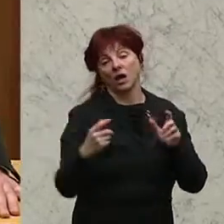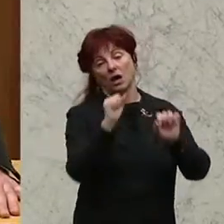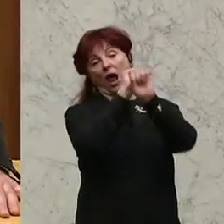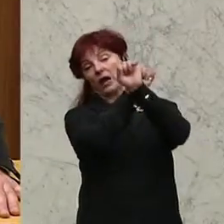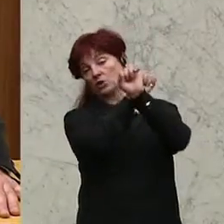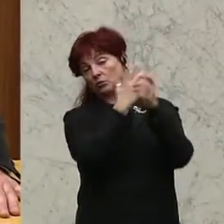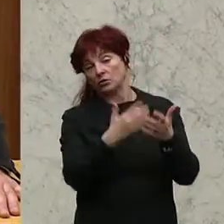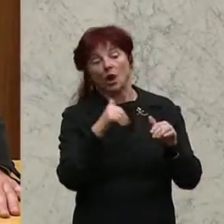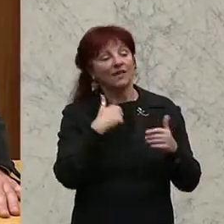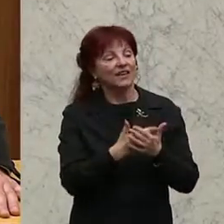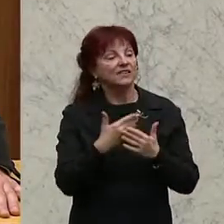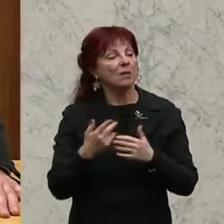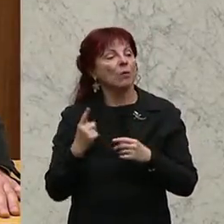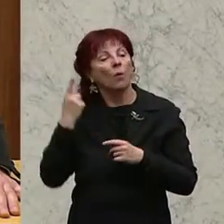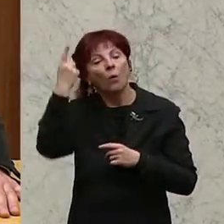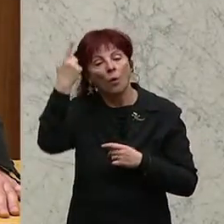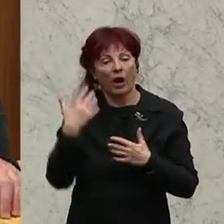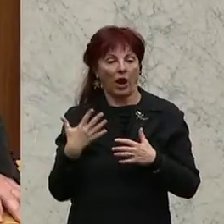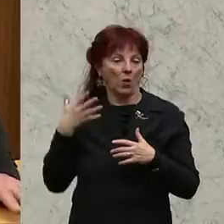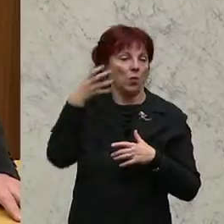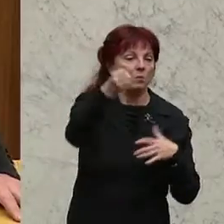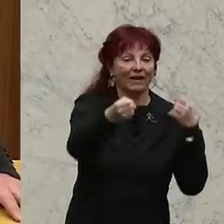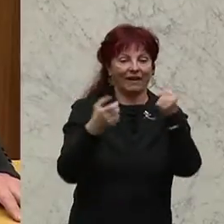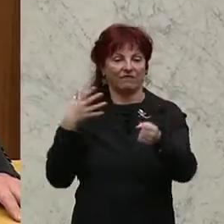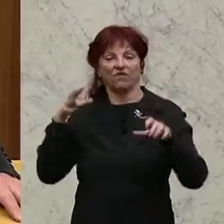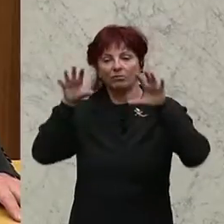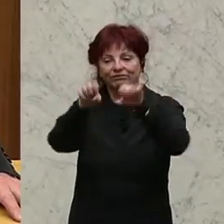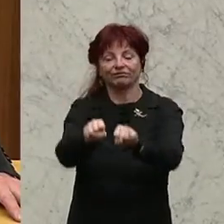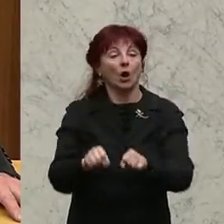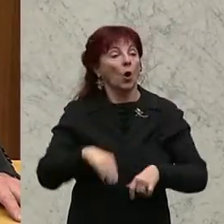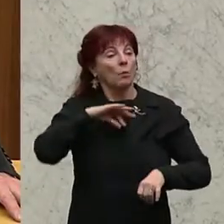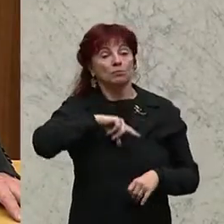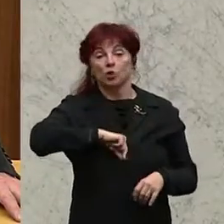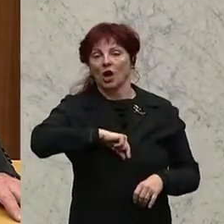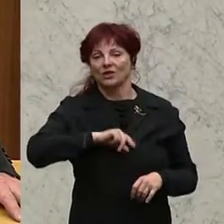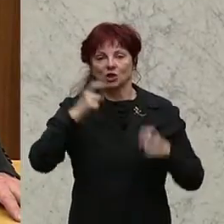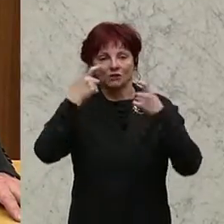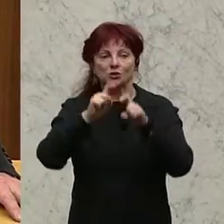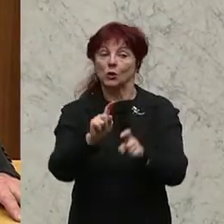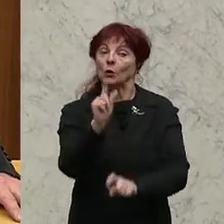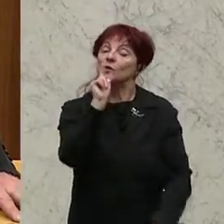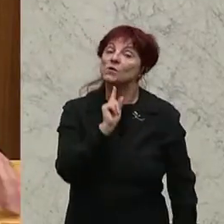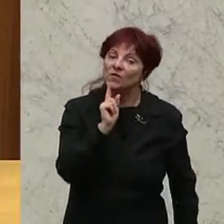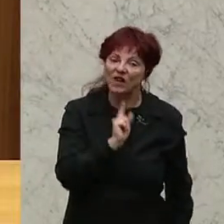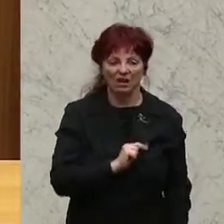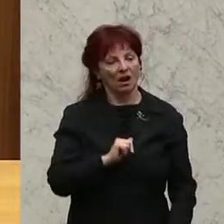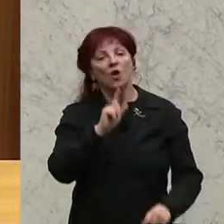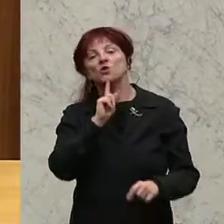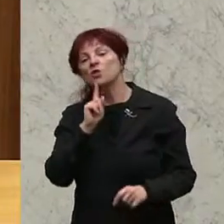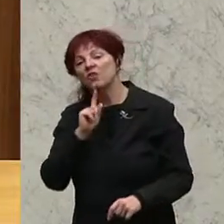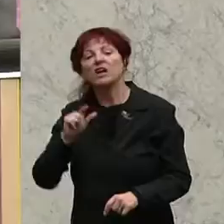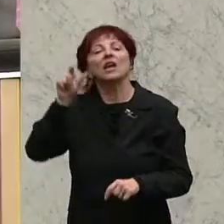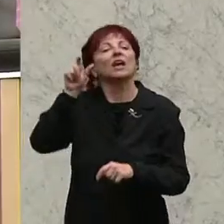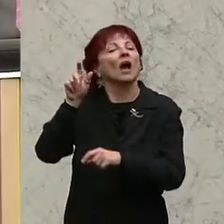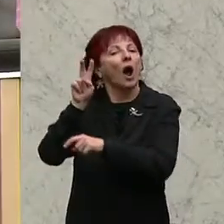relativ hohe Übergriffe. Wir haben eine sehr geringe psychiatrische Versorgung. Wir haben eine geringe Beschäftigung. Jetzt kann man sagen,